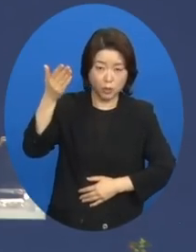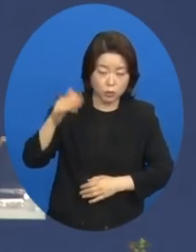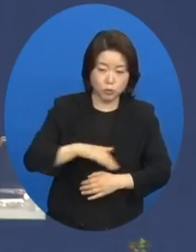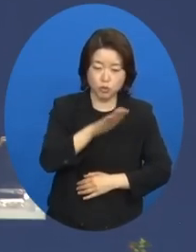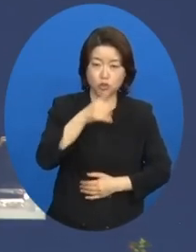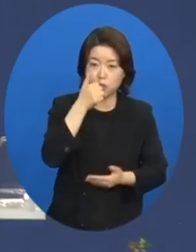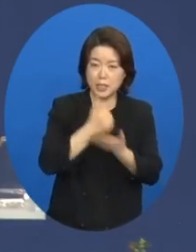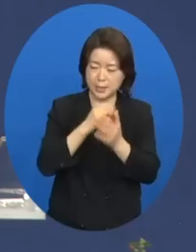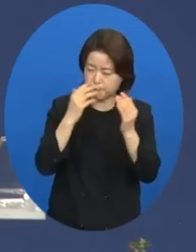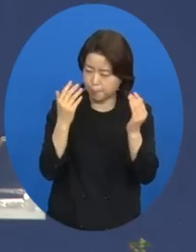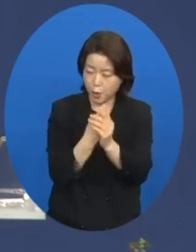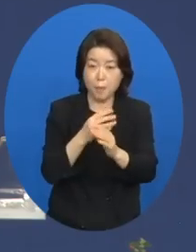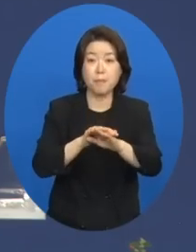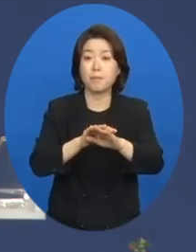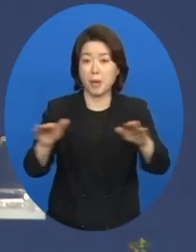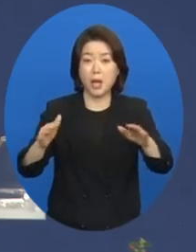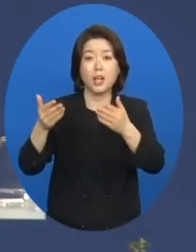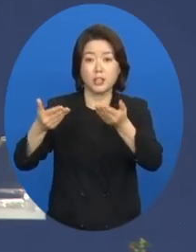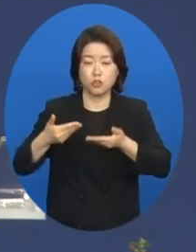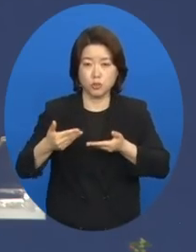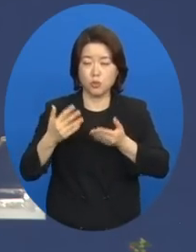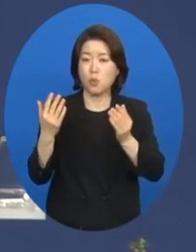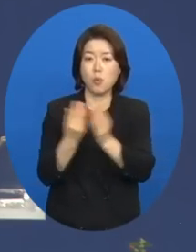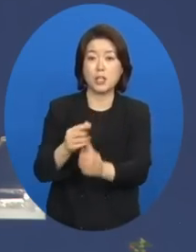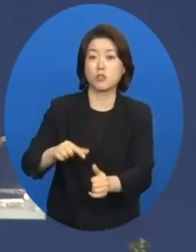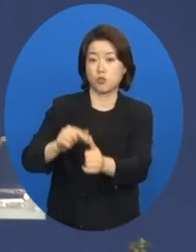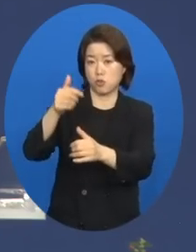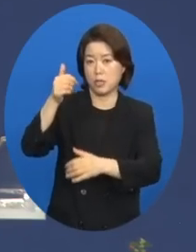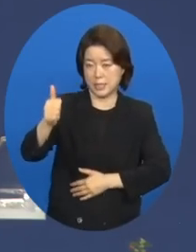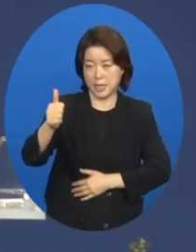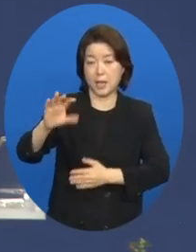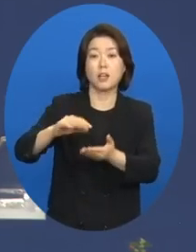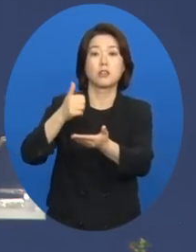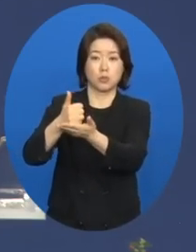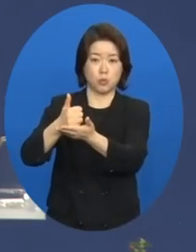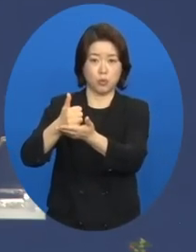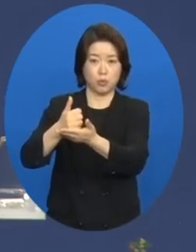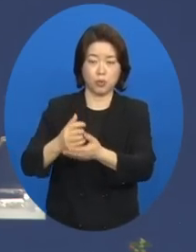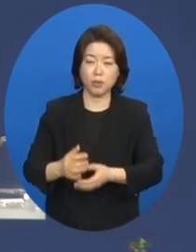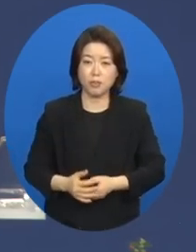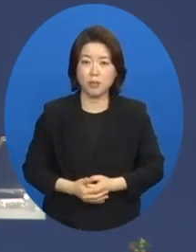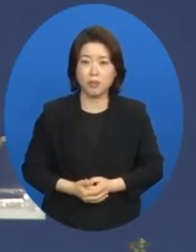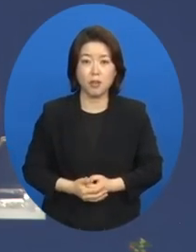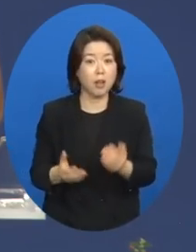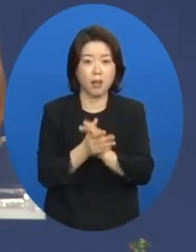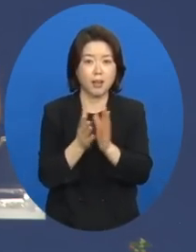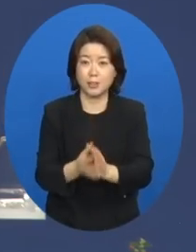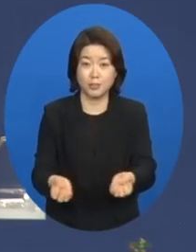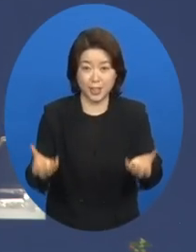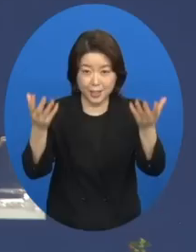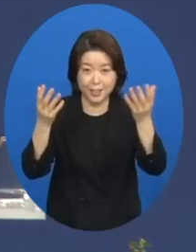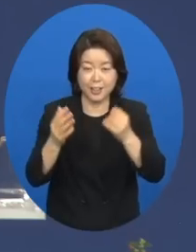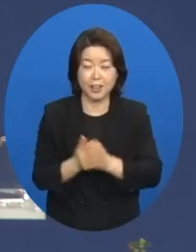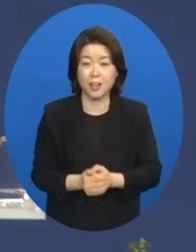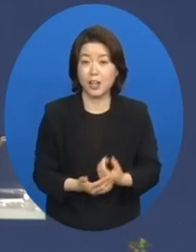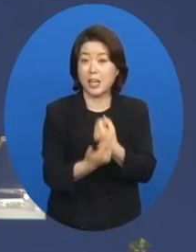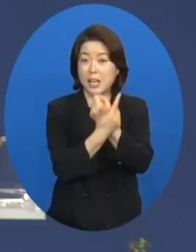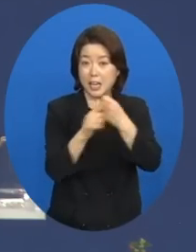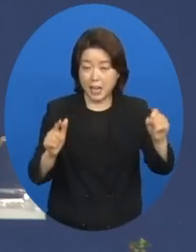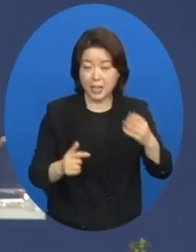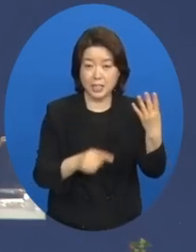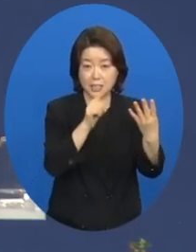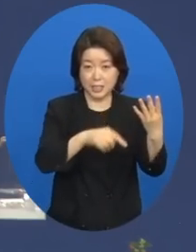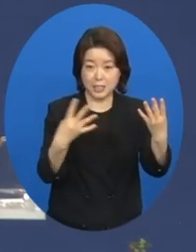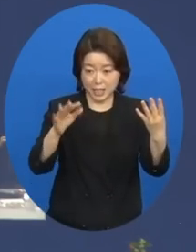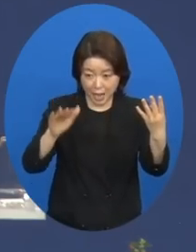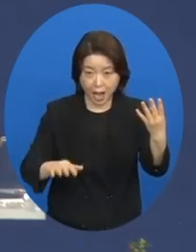죄를 완벽하게 해결하신 완전한 구원자 그리스도이신 겁니다. 할렐루야. 갈라디아서 4장 4절